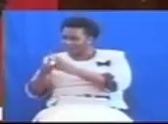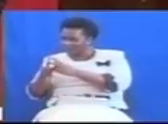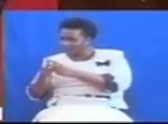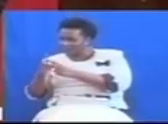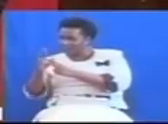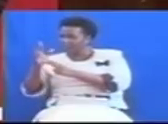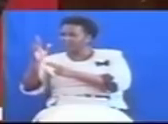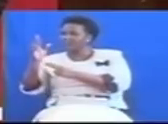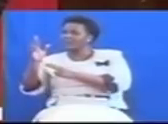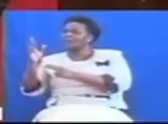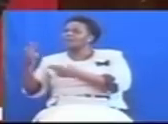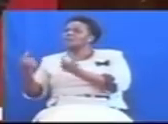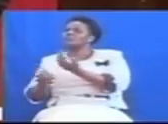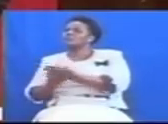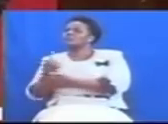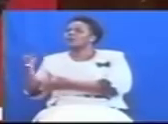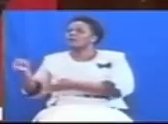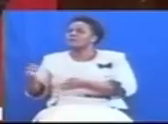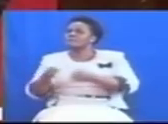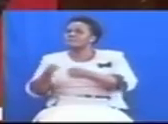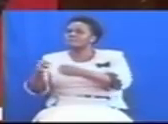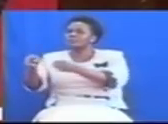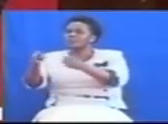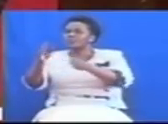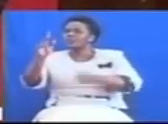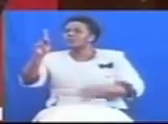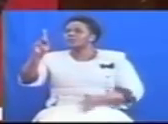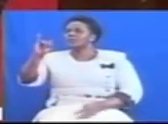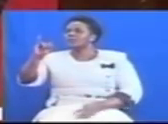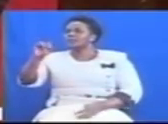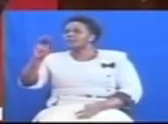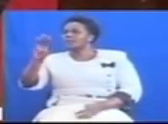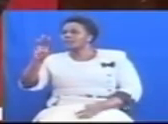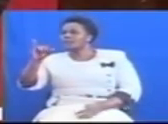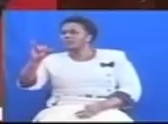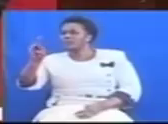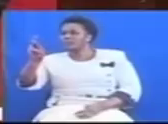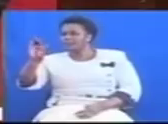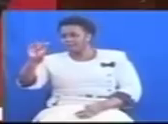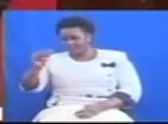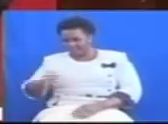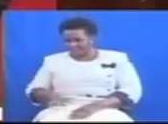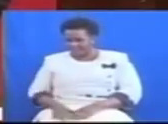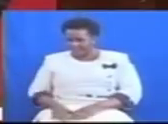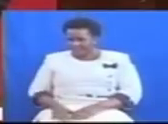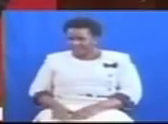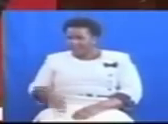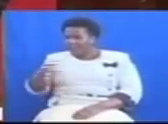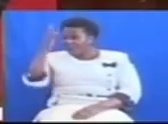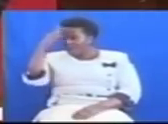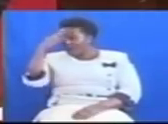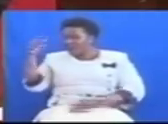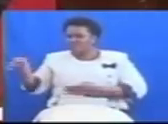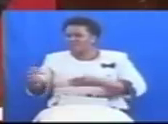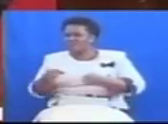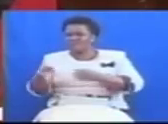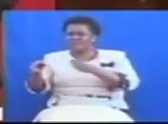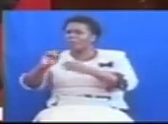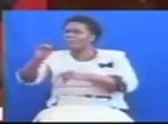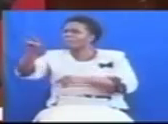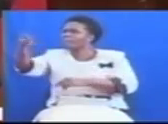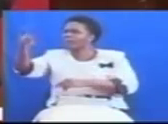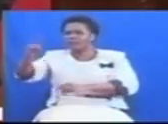Kiwira. Feasibility study imeshafanyika, taarifa tunazo, na mto Kiwira hauko mbali, ni kilomita chache sana